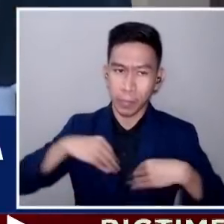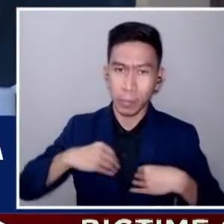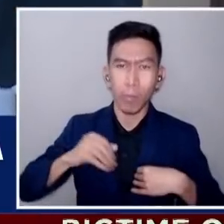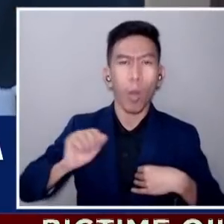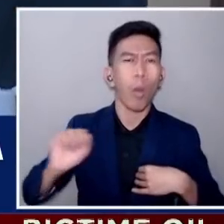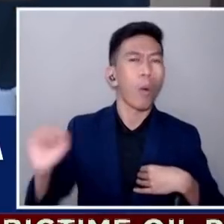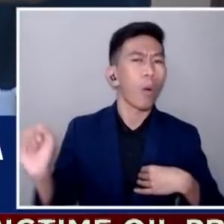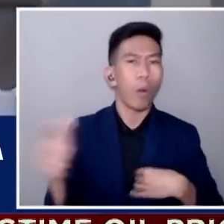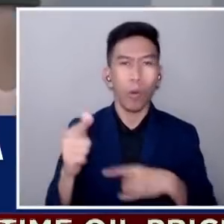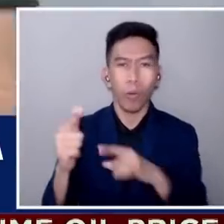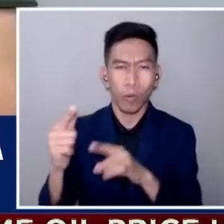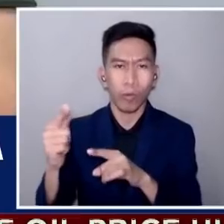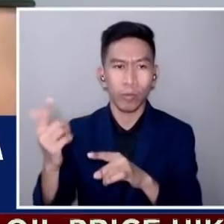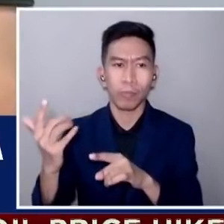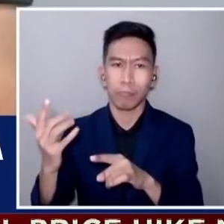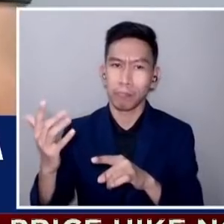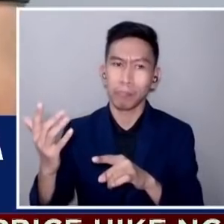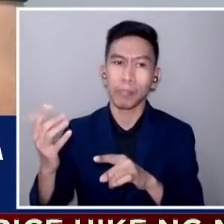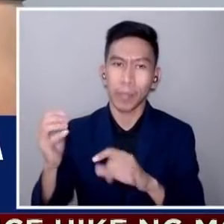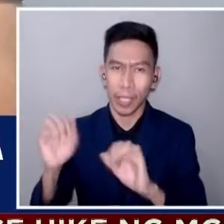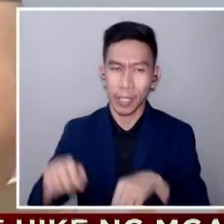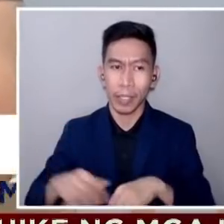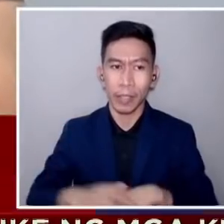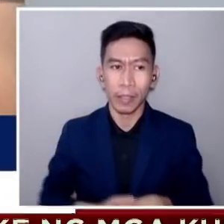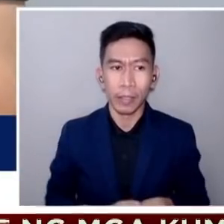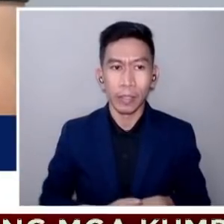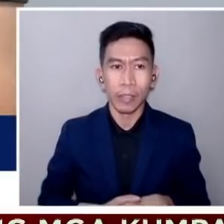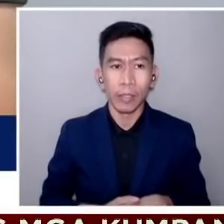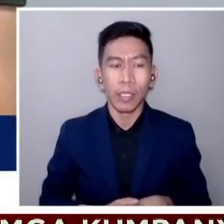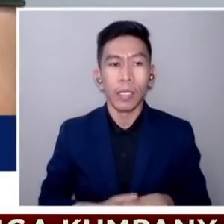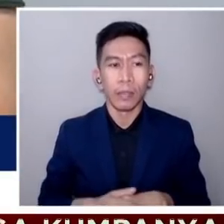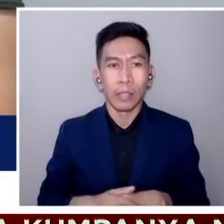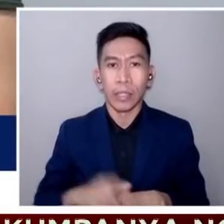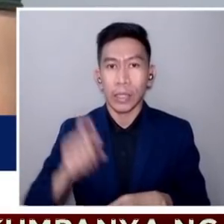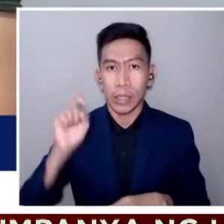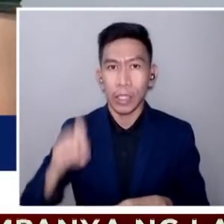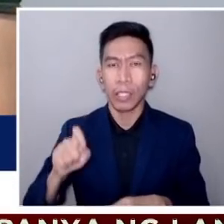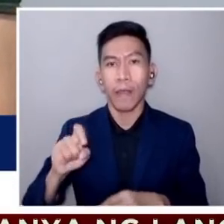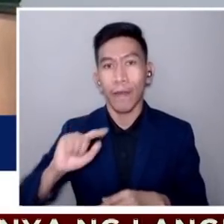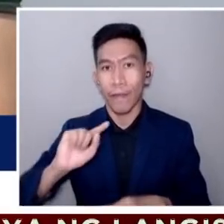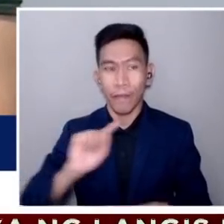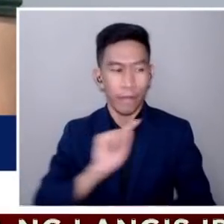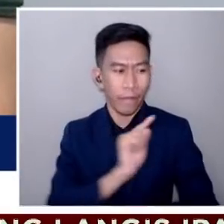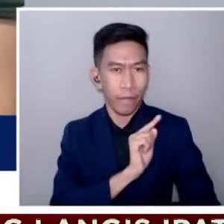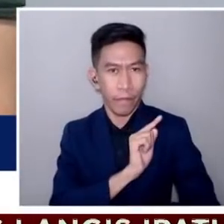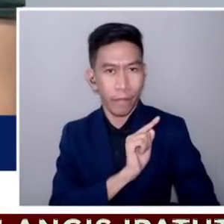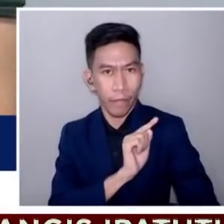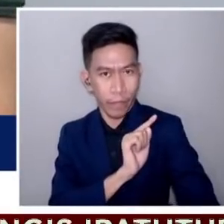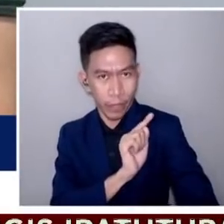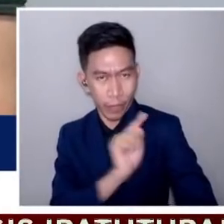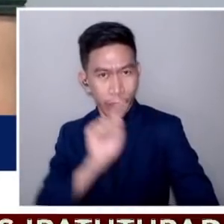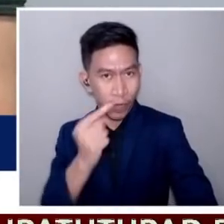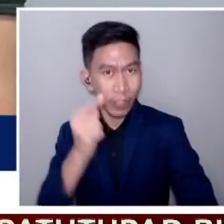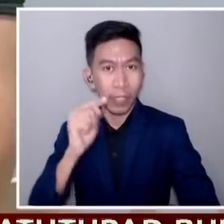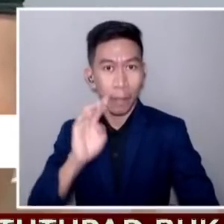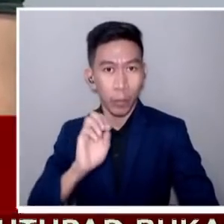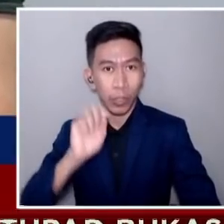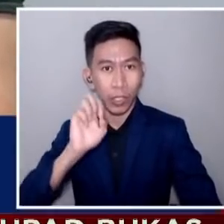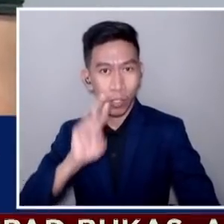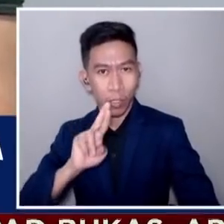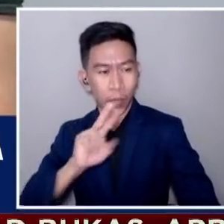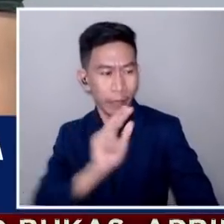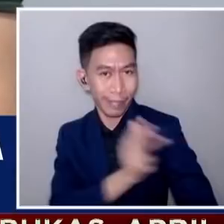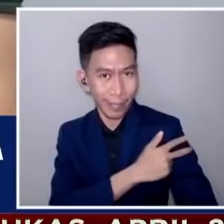kahit hindi nila pasyente. Kailangan hindi bababa sa 3 buwan ang pagitan ng una at ikalawang booster shots ng immunocompromised